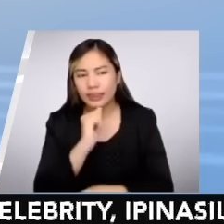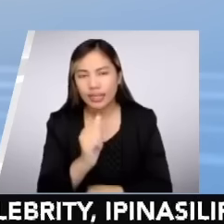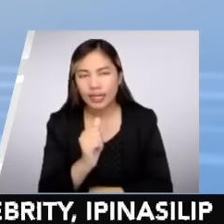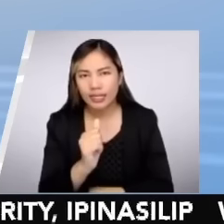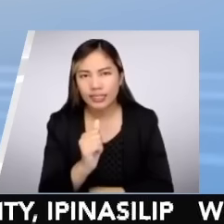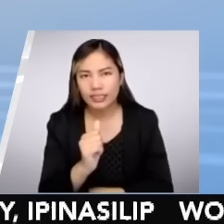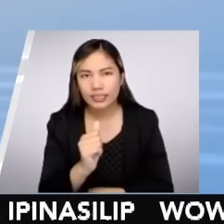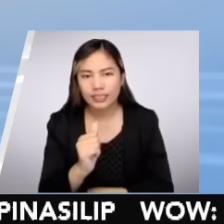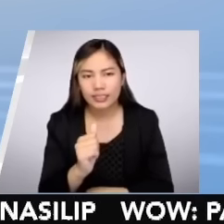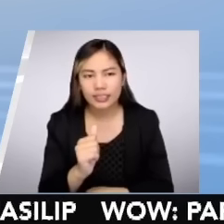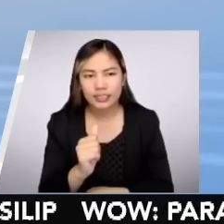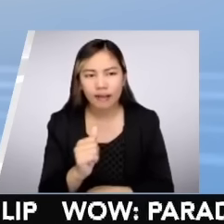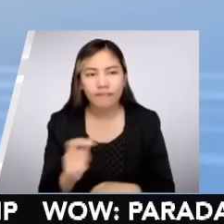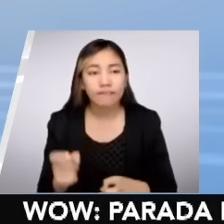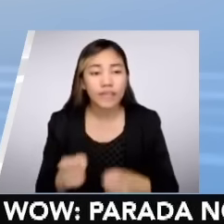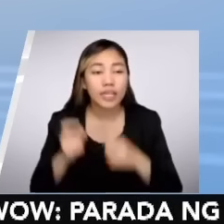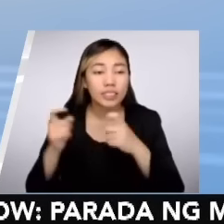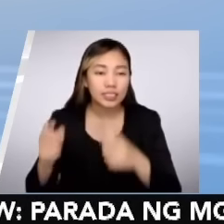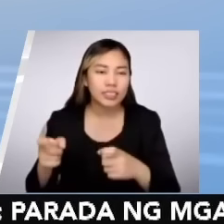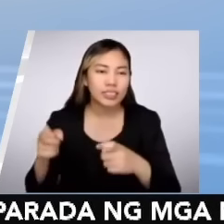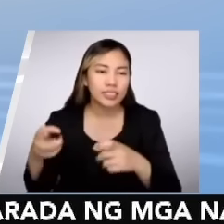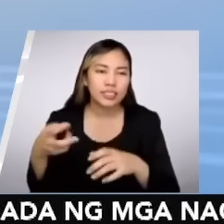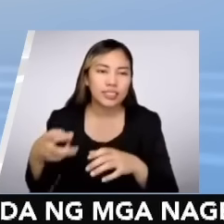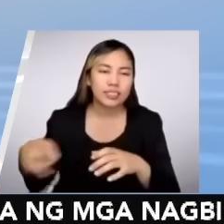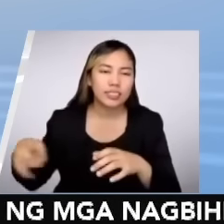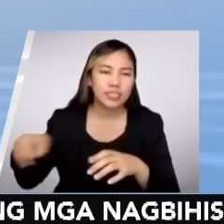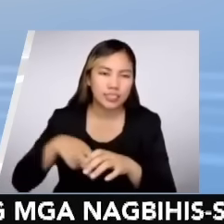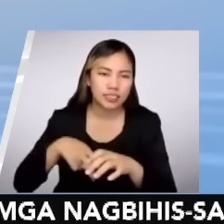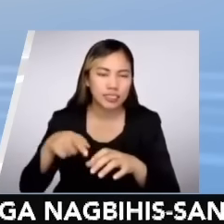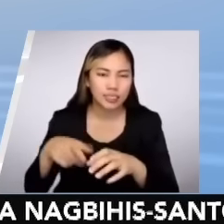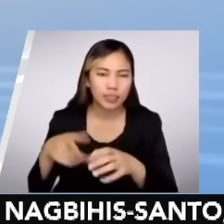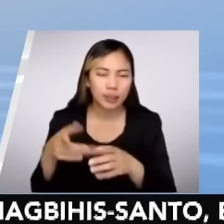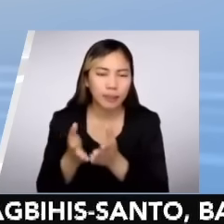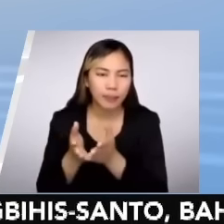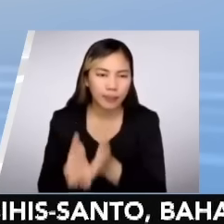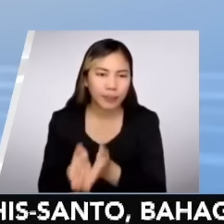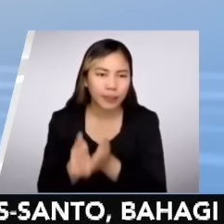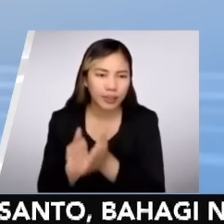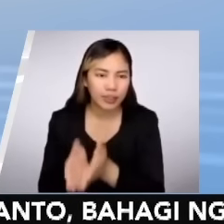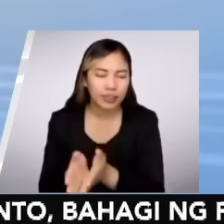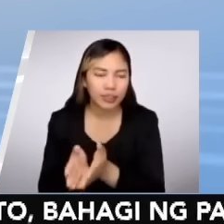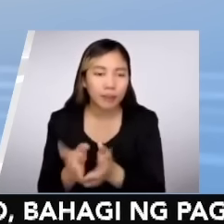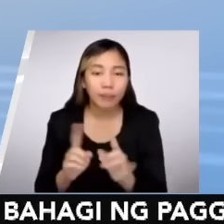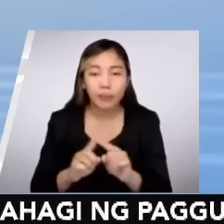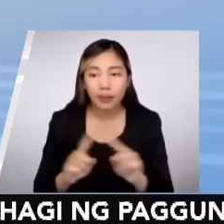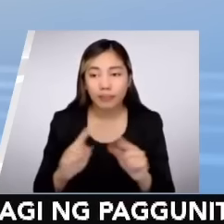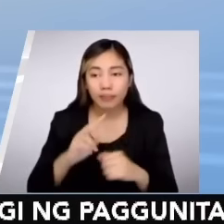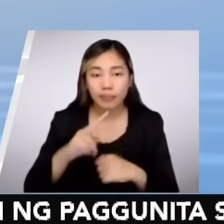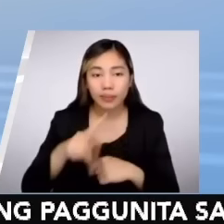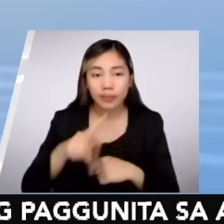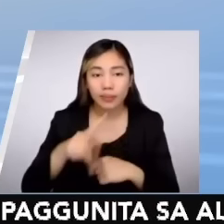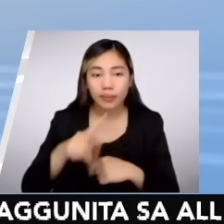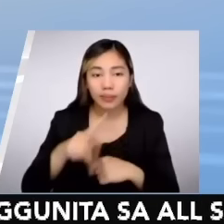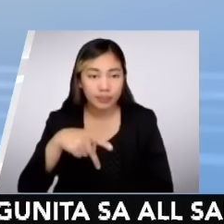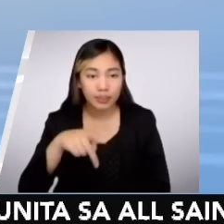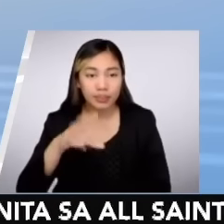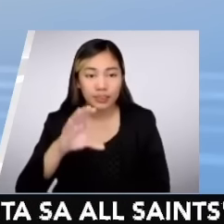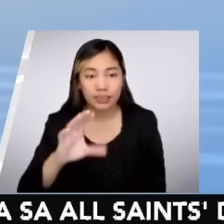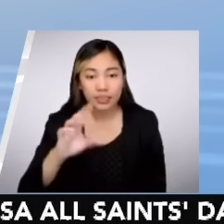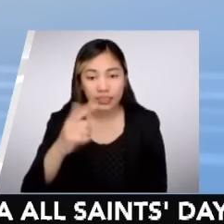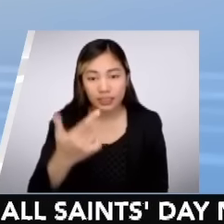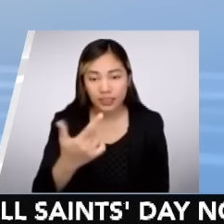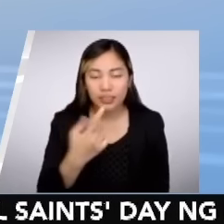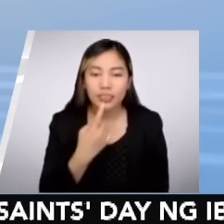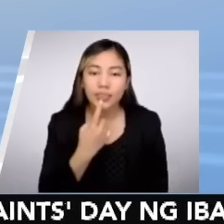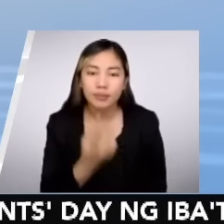makapag-dock yung ilang mga barko at hindi sila makasakay agad. Pero ayon naman sa Philippine Coast Guard, nakakausap lang natin sa kanila, ay inaasikaso